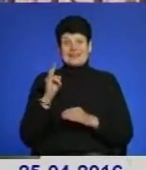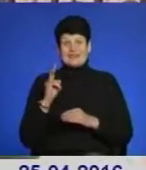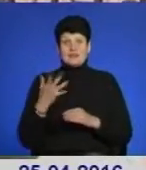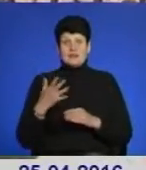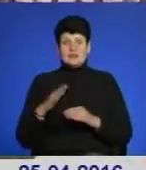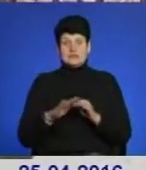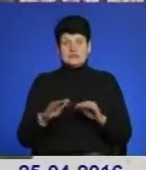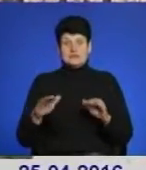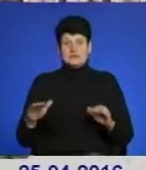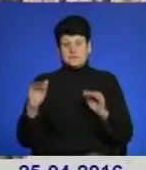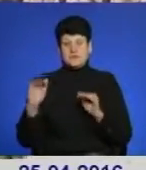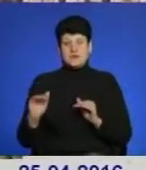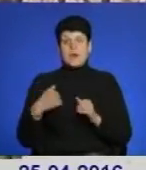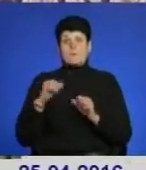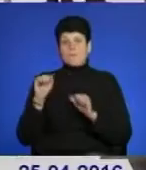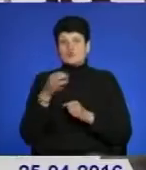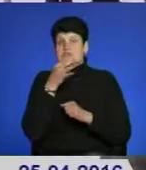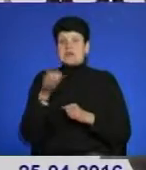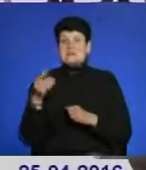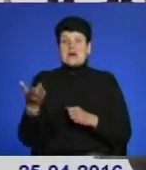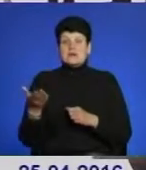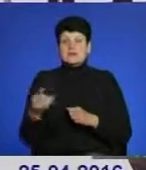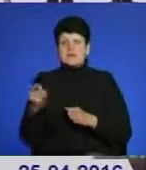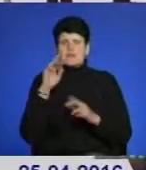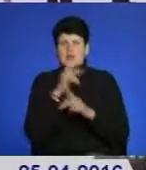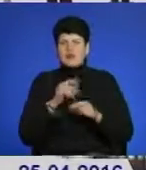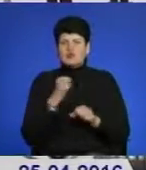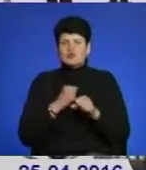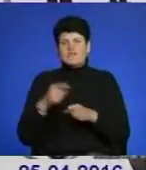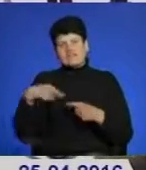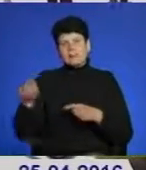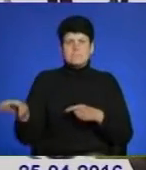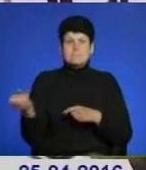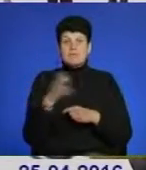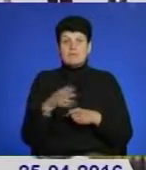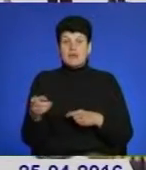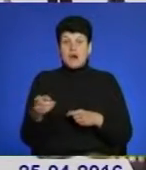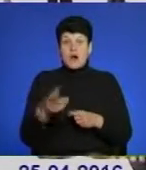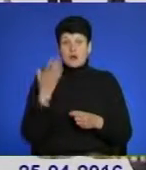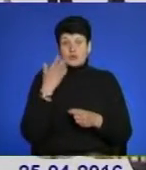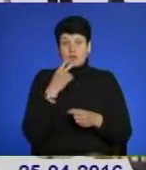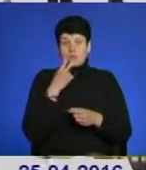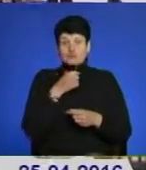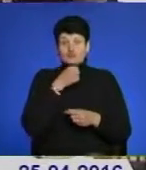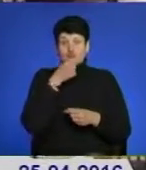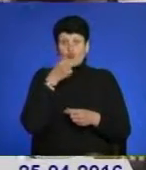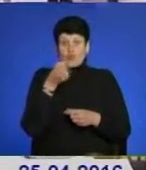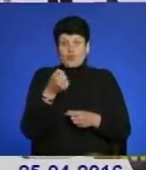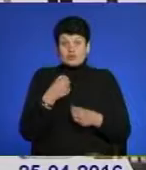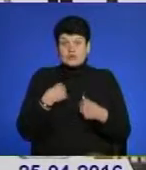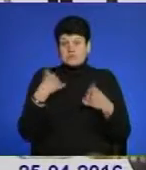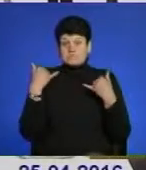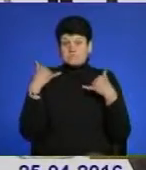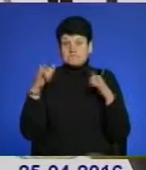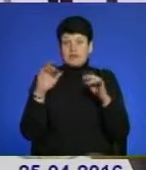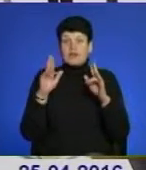якийсь учень молодший, я йому можу сказати, що ти неправильно зробив, іди підніми. Але коли я бачу дорослу людину, я просто дивуюся,